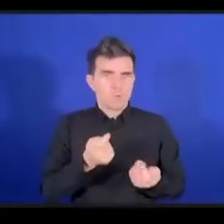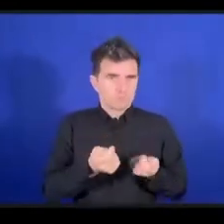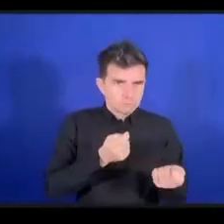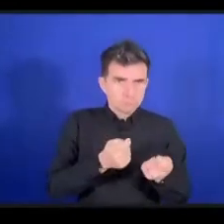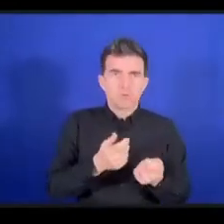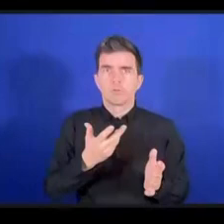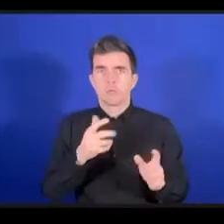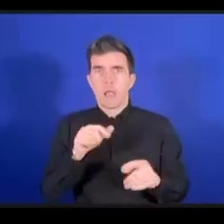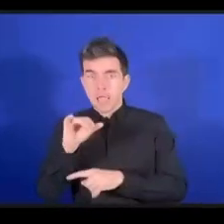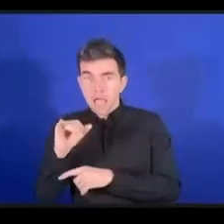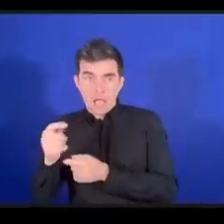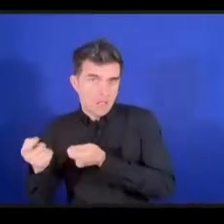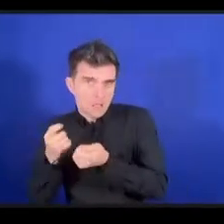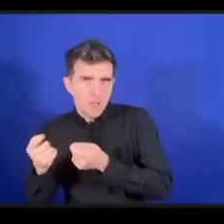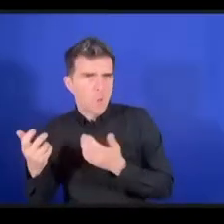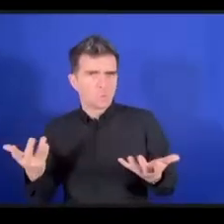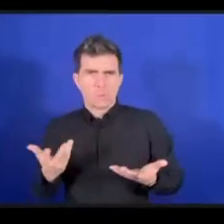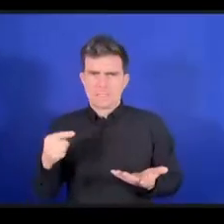比如说